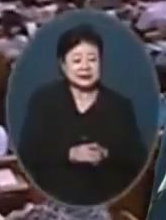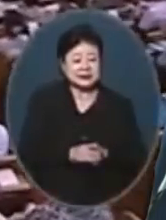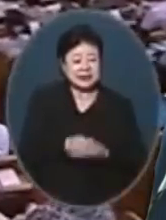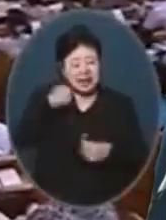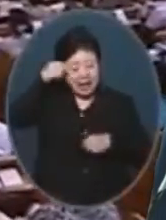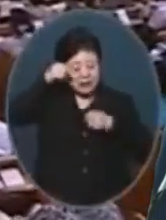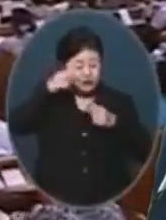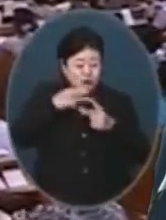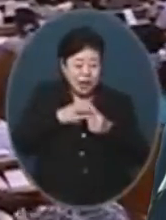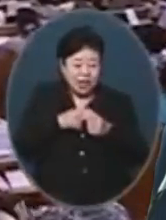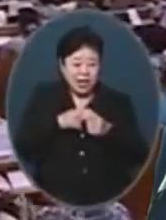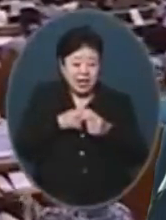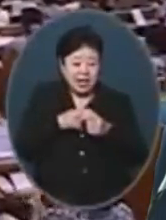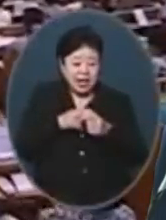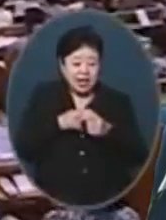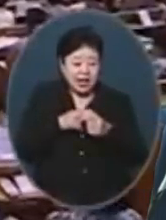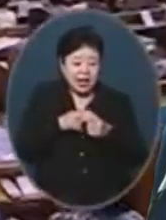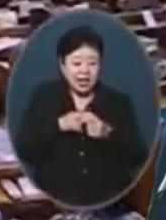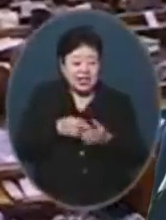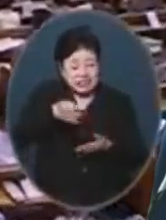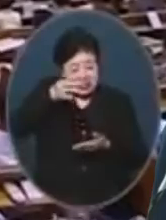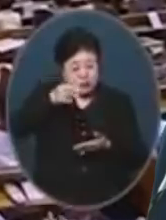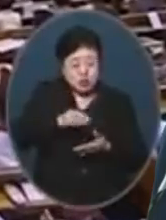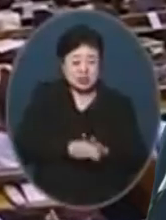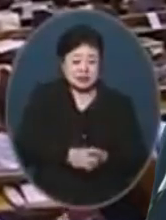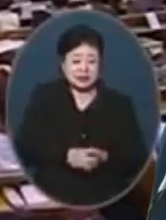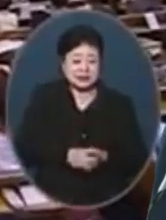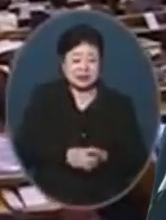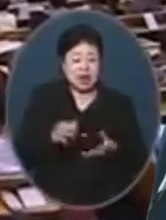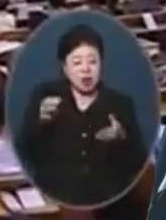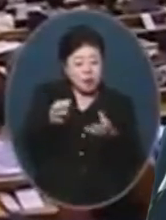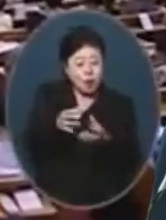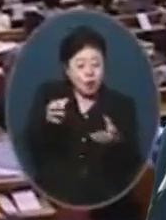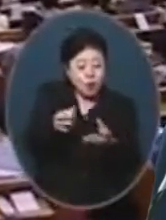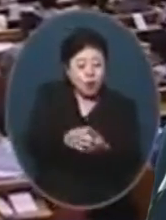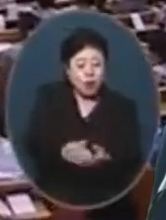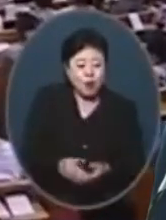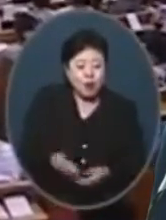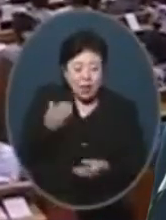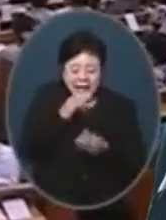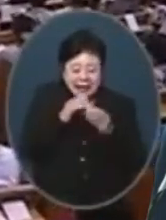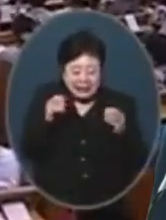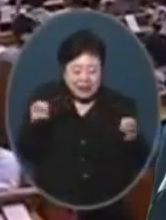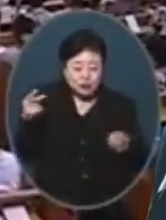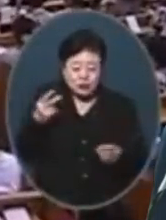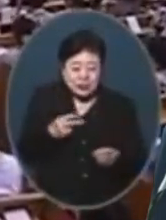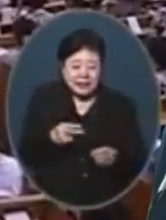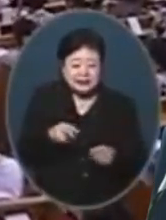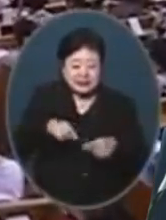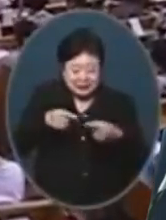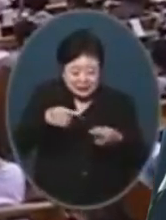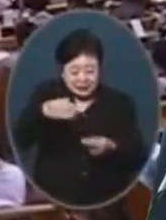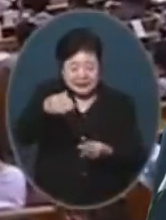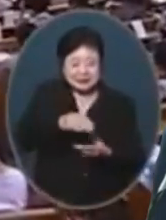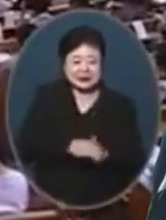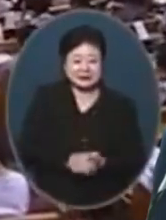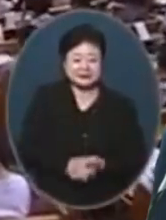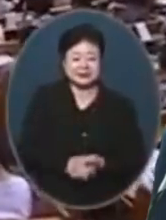가축과 재물을 모으고 가나안 땅으로 다시 아브라함은 돌아오게